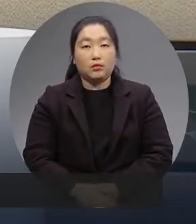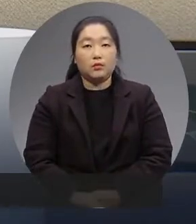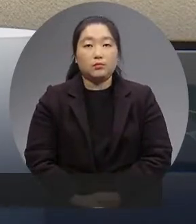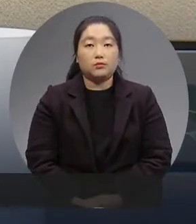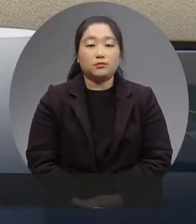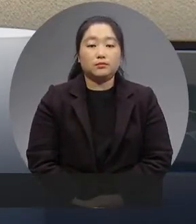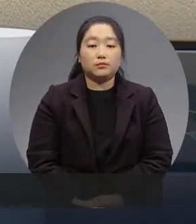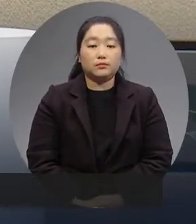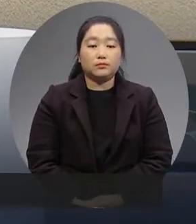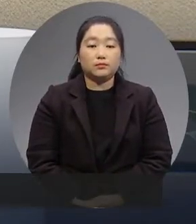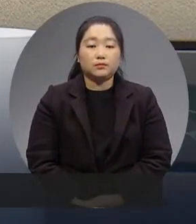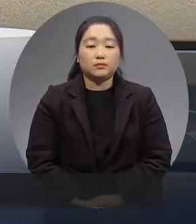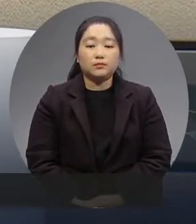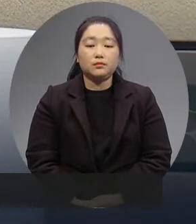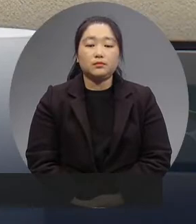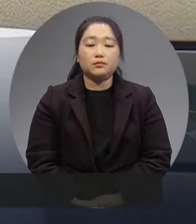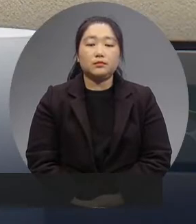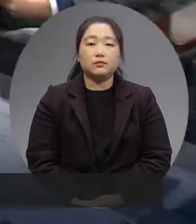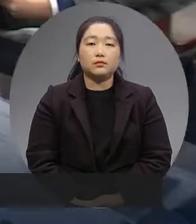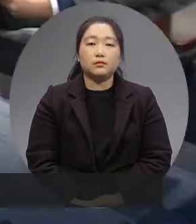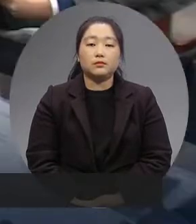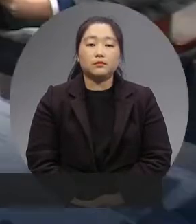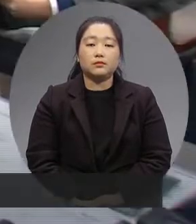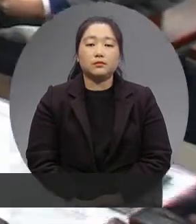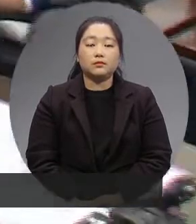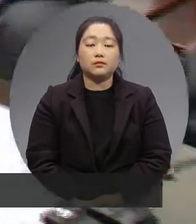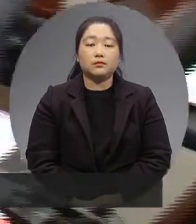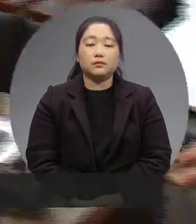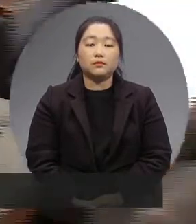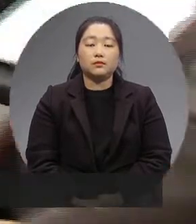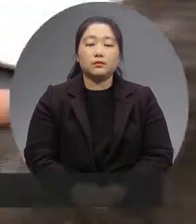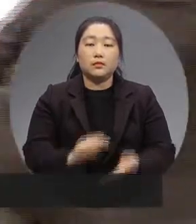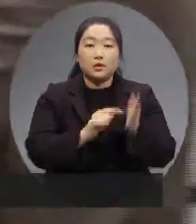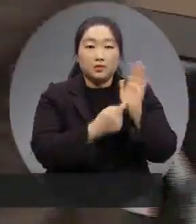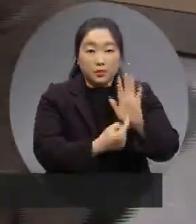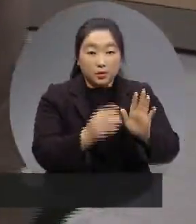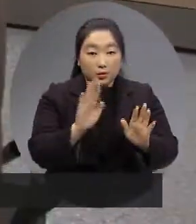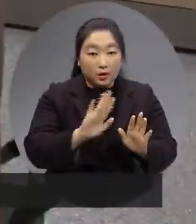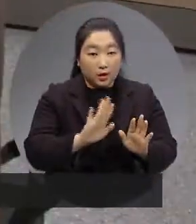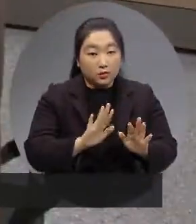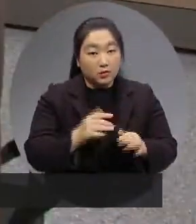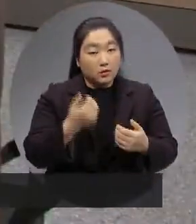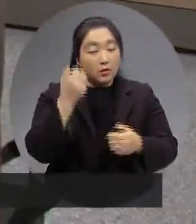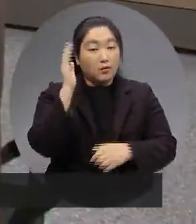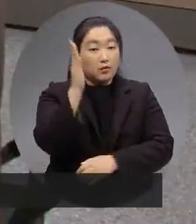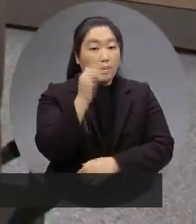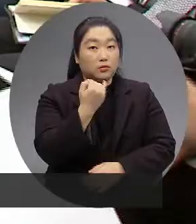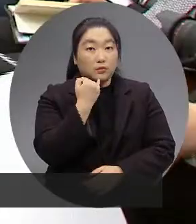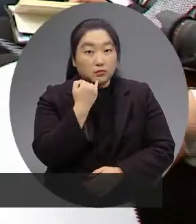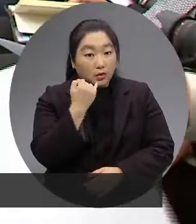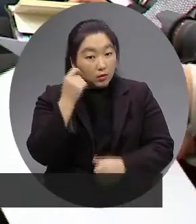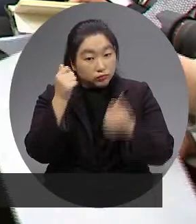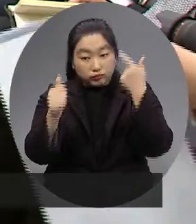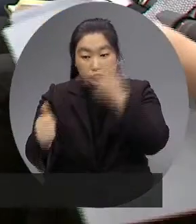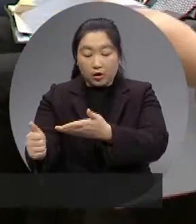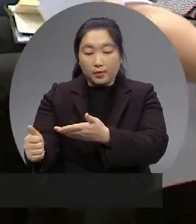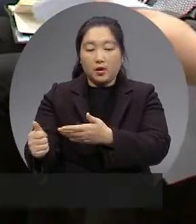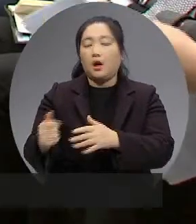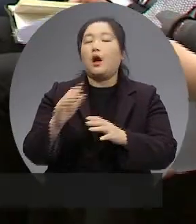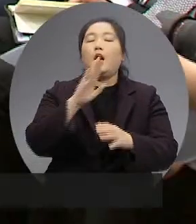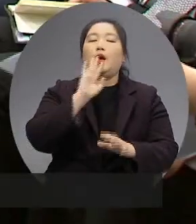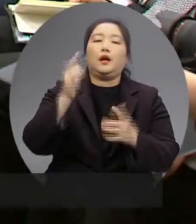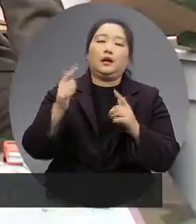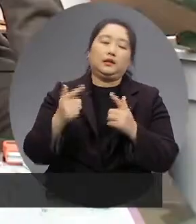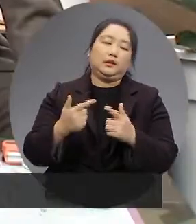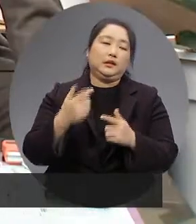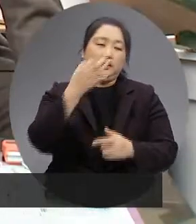그게 뭐 저 진행하다 보니까 이제 공개가 돼서 이제 비공개 회의에선 해도 되는 발언인가 묻자 역시